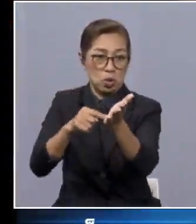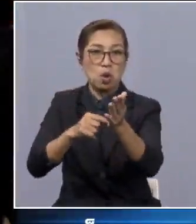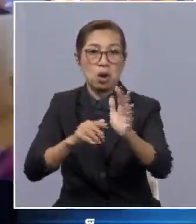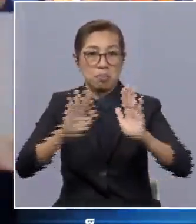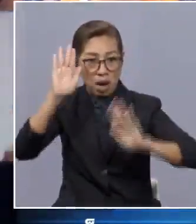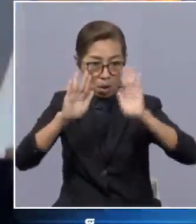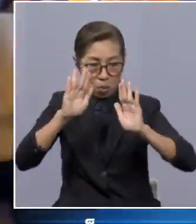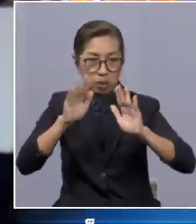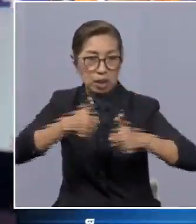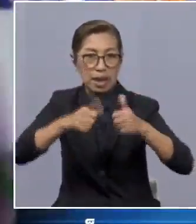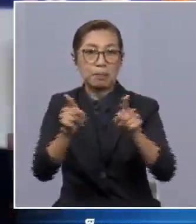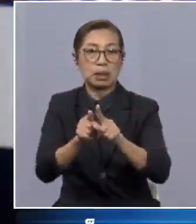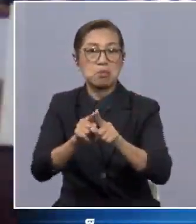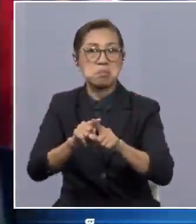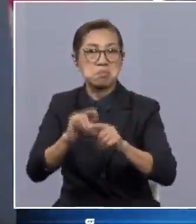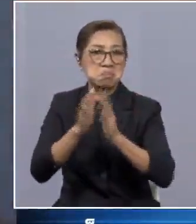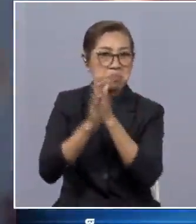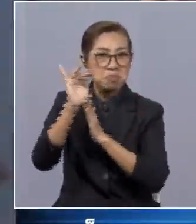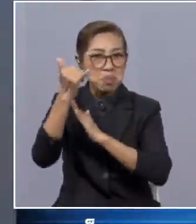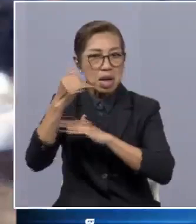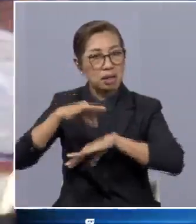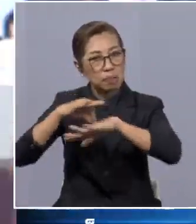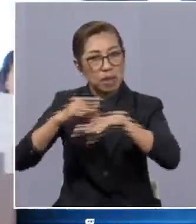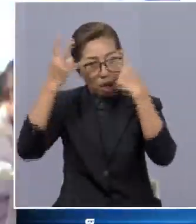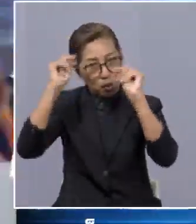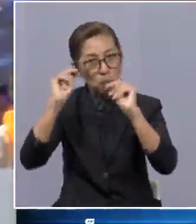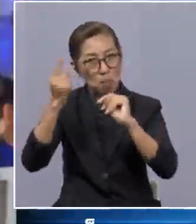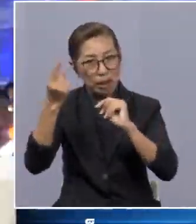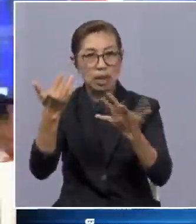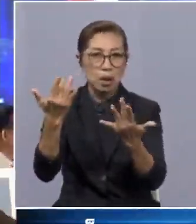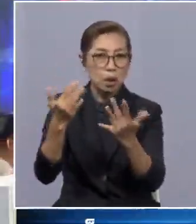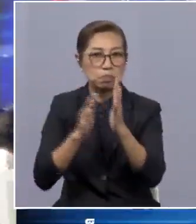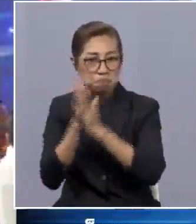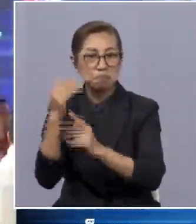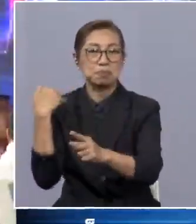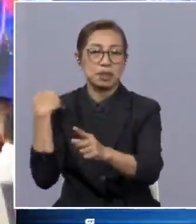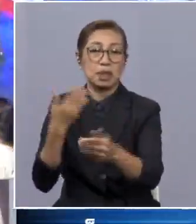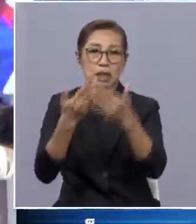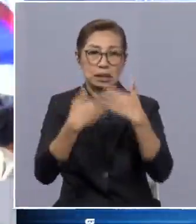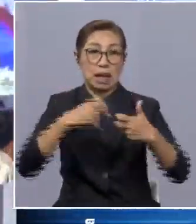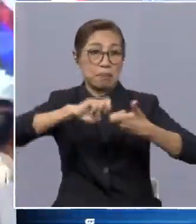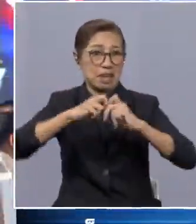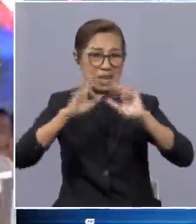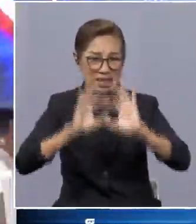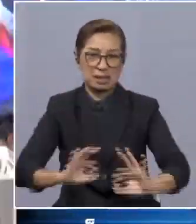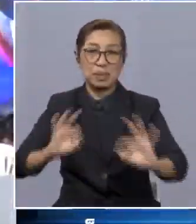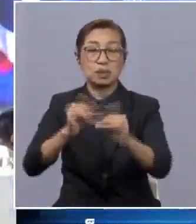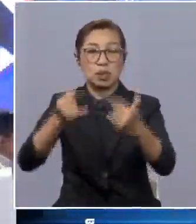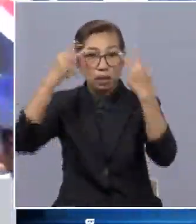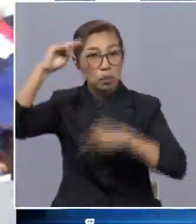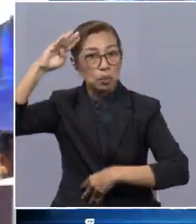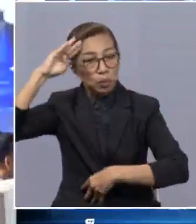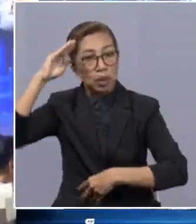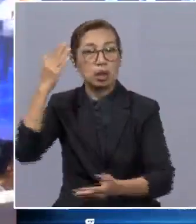ามานั่งเก้าอี้เป็นนายกต่ออีกครั้งหนึ่งปัญหาหรือว่าโจทย์ใหญ่ที่ไม่ว่าจะเป็นตัวพลเอกประยุทธ์เ